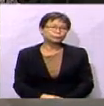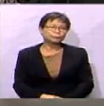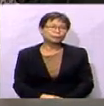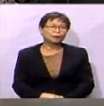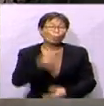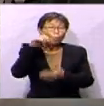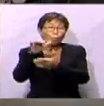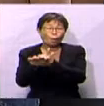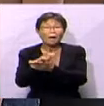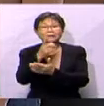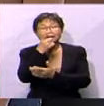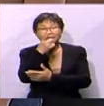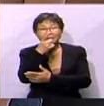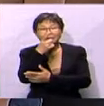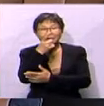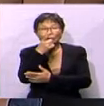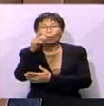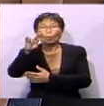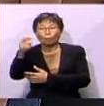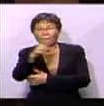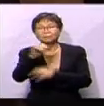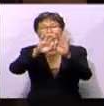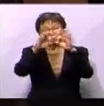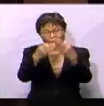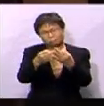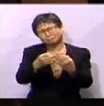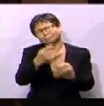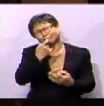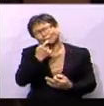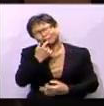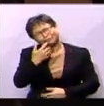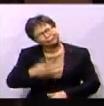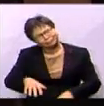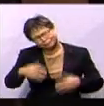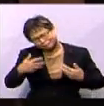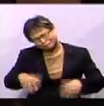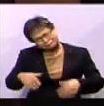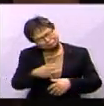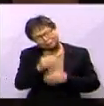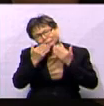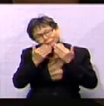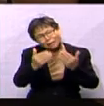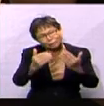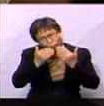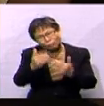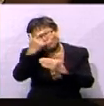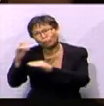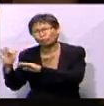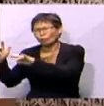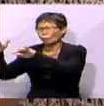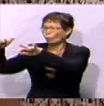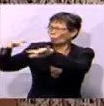Isteri mendiang Dating Rosling Wong serta keluarga menyuarakan rasa terharu dan terima kasih dengan kehadiran